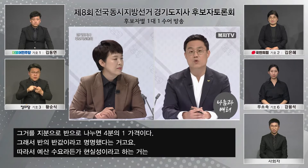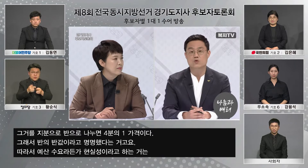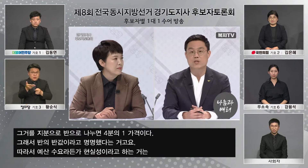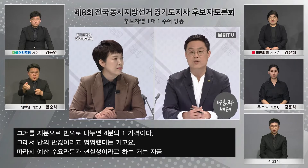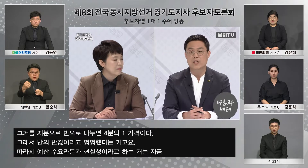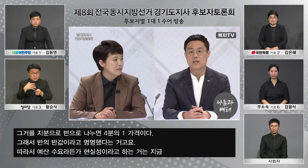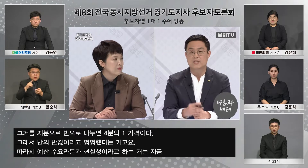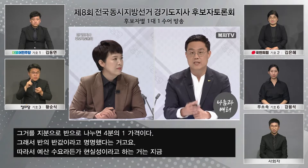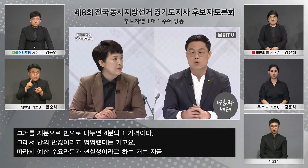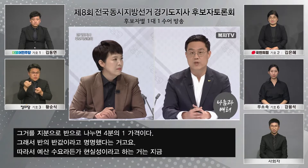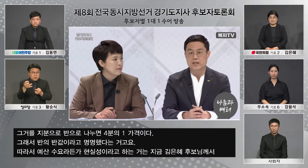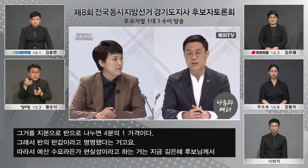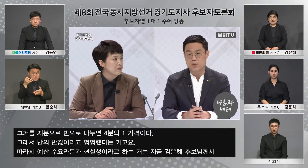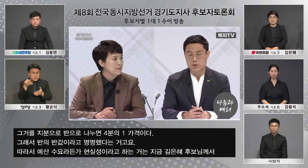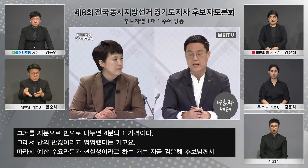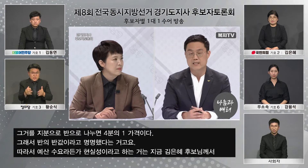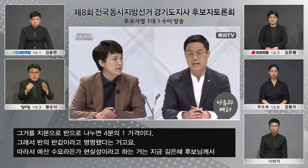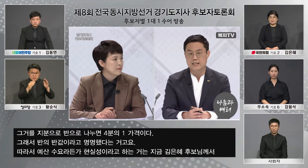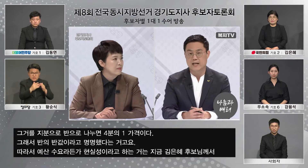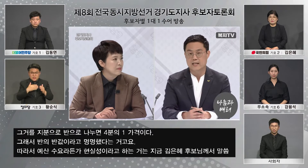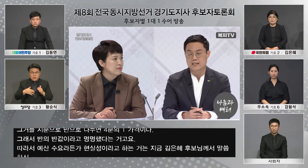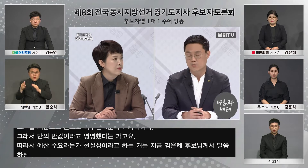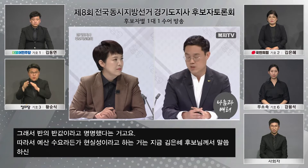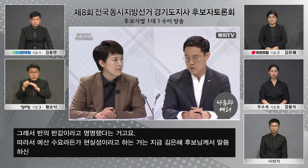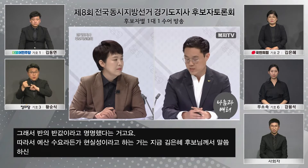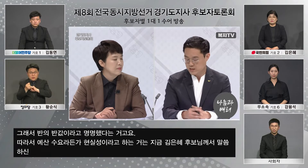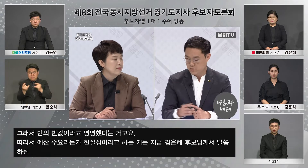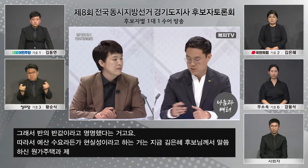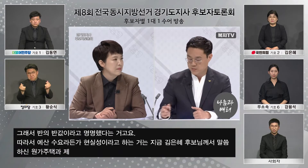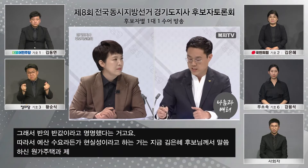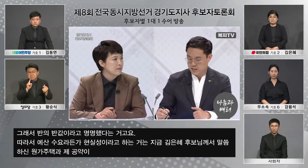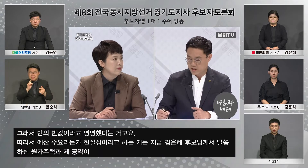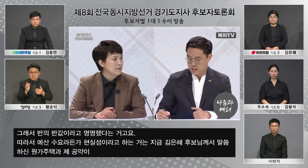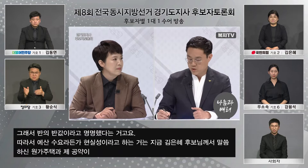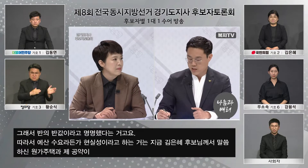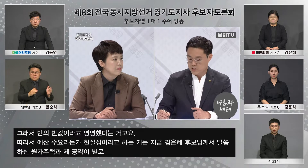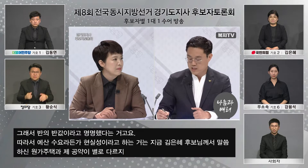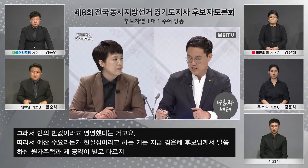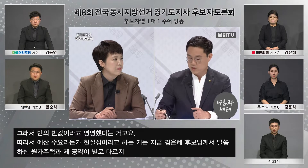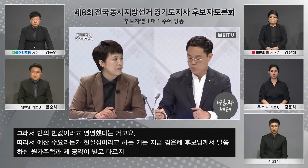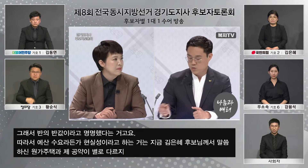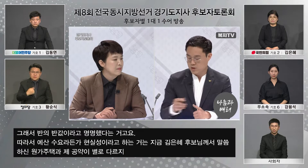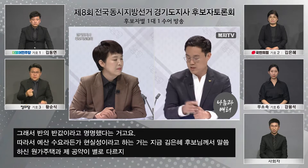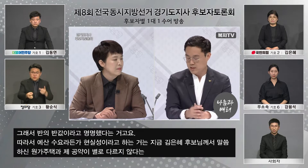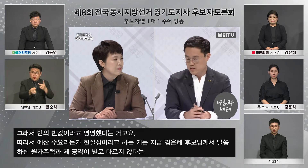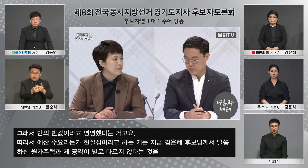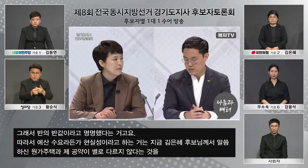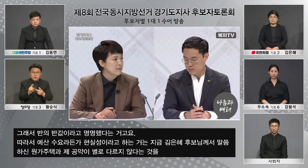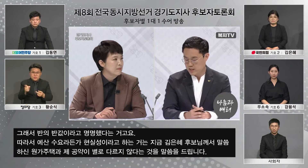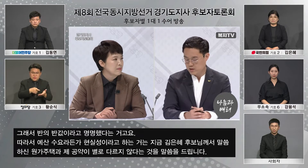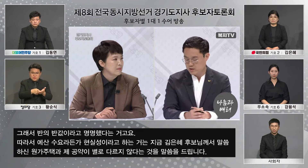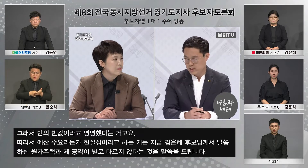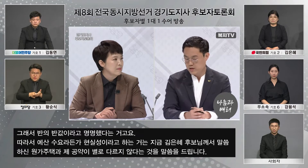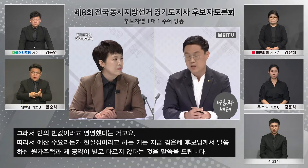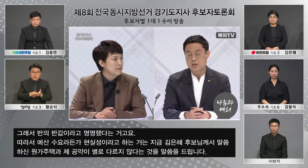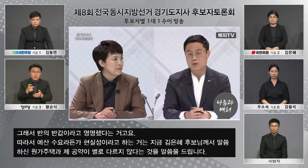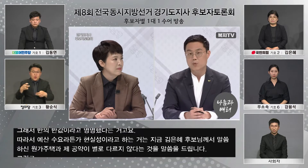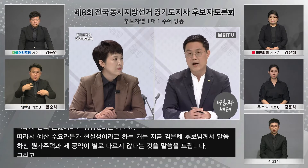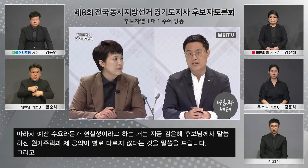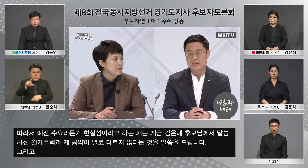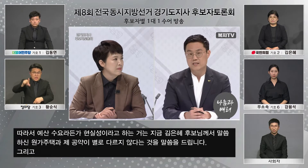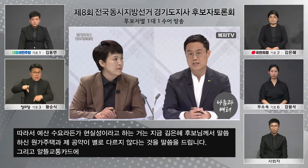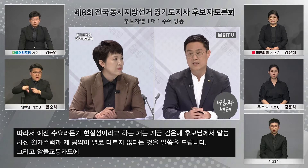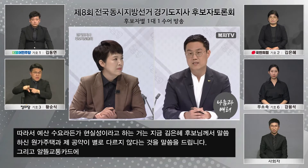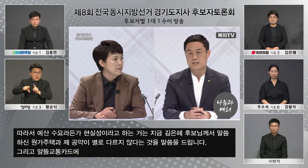말씀하신 원가주택과 제 공약이 별로 다르지 않다라고 하는 걸 말씀을 드립니다. 그리고 알뜰 교통카드에 대해서 말씀하셨는데요. 일단